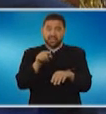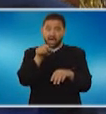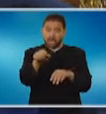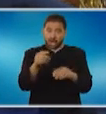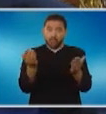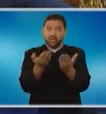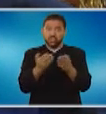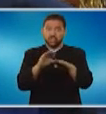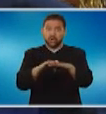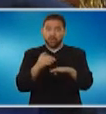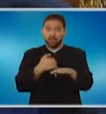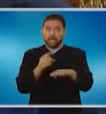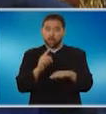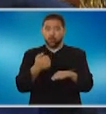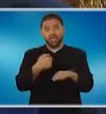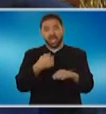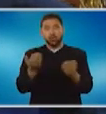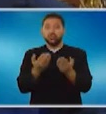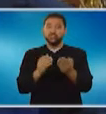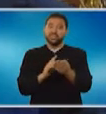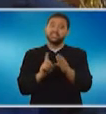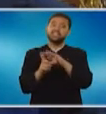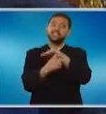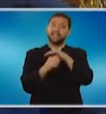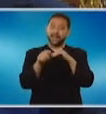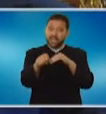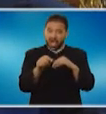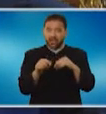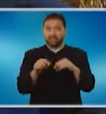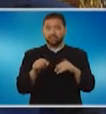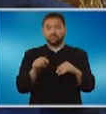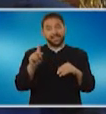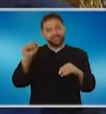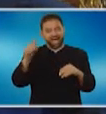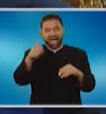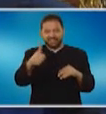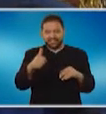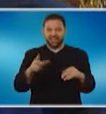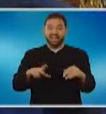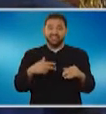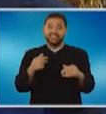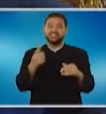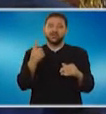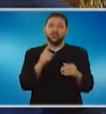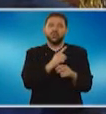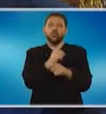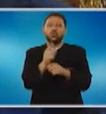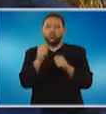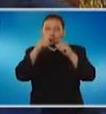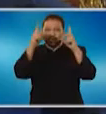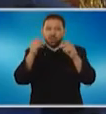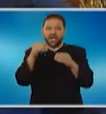cumva, nu ai o interacțiune cu textul firească, e ceva între tine și text ce se